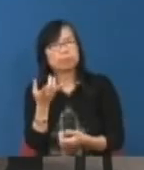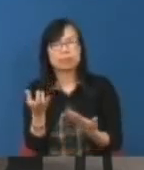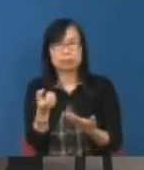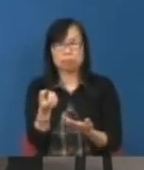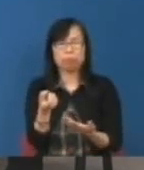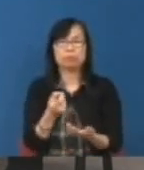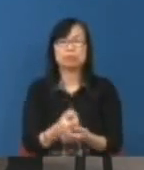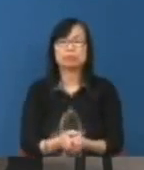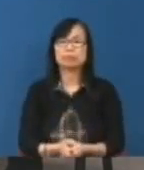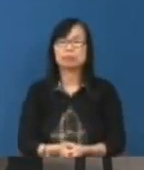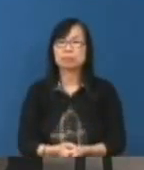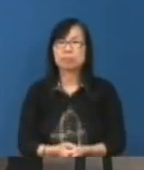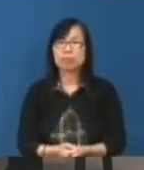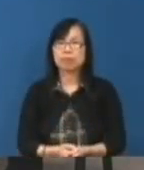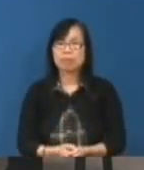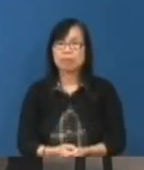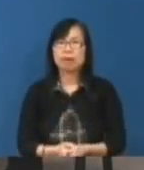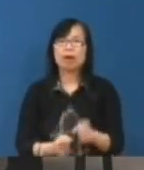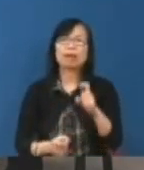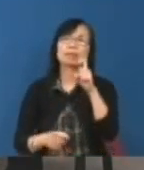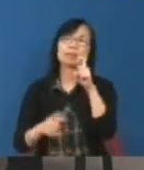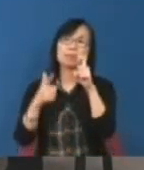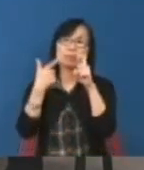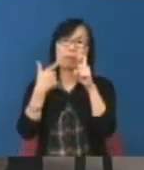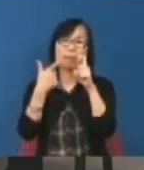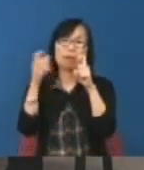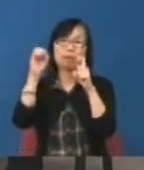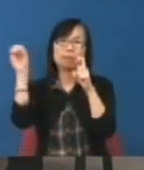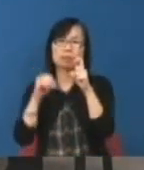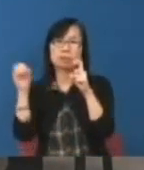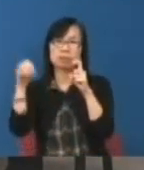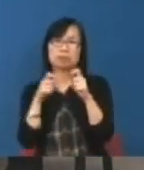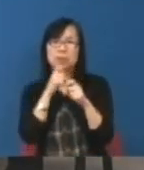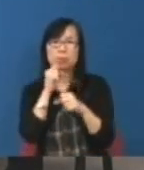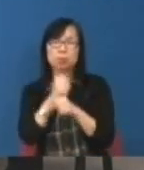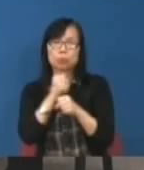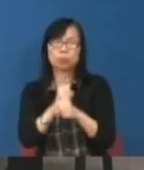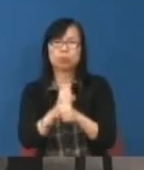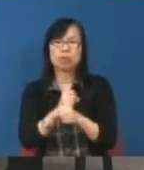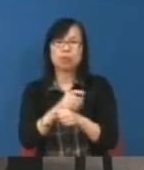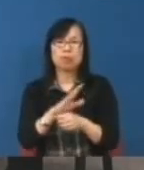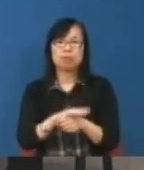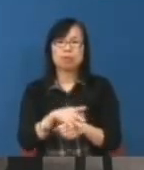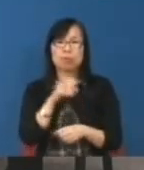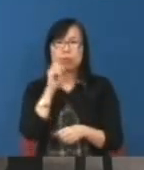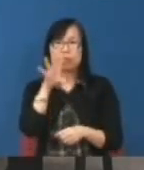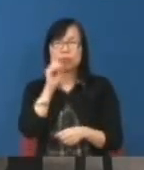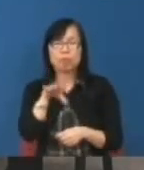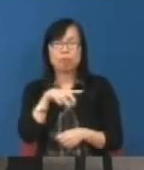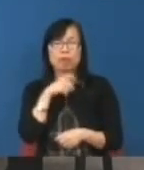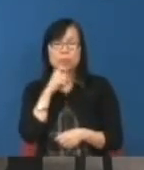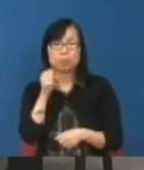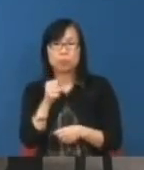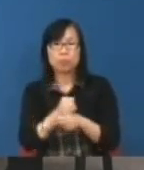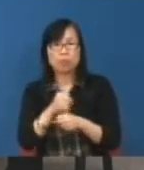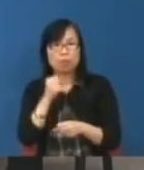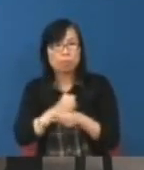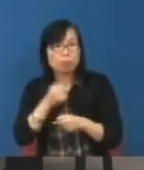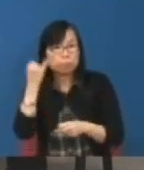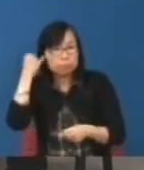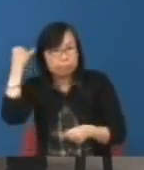啊，即係咁，但係佢話98%有做到，咁即係掂一掂都算有做。 有做到乜都話有做到㗎啦， 咁就 做唔做到唔知啊